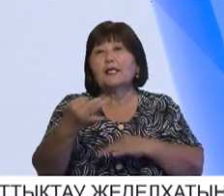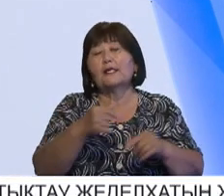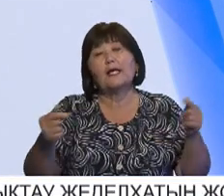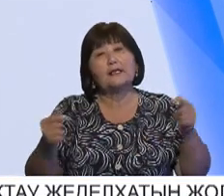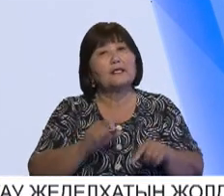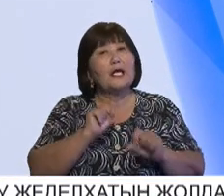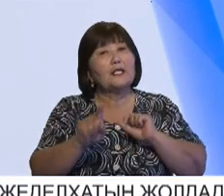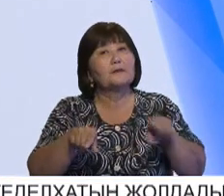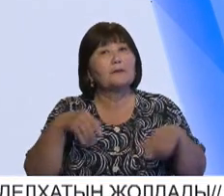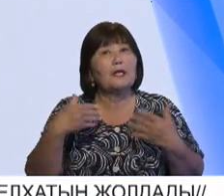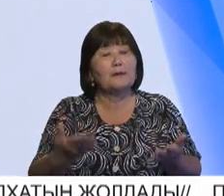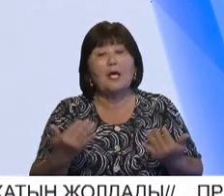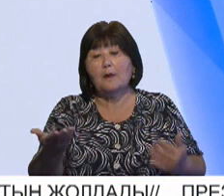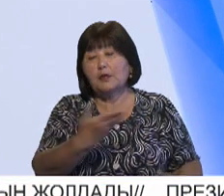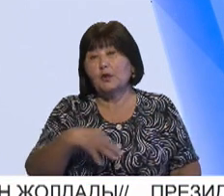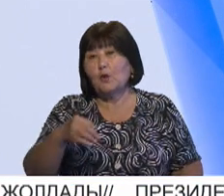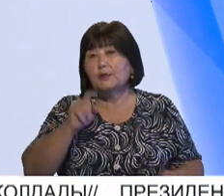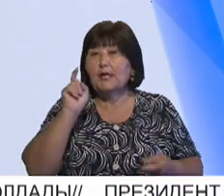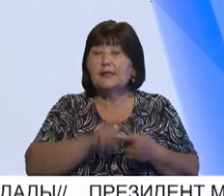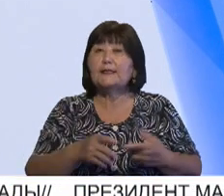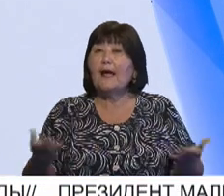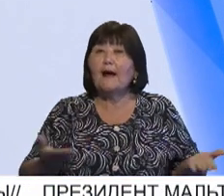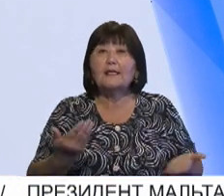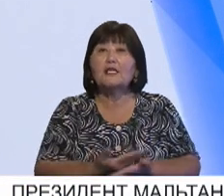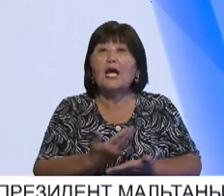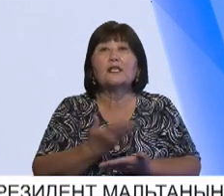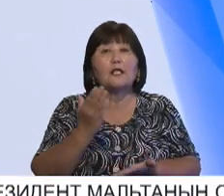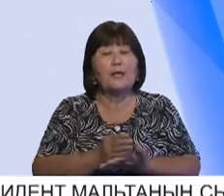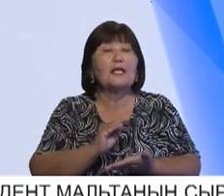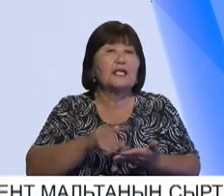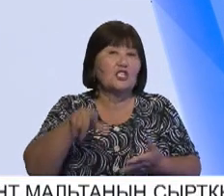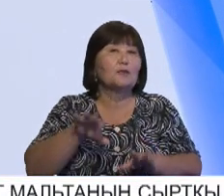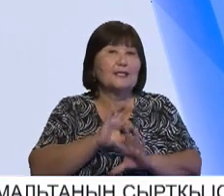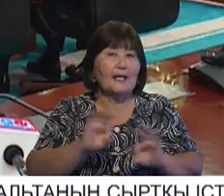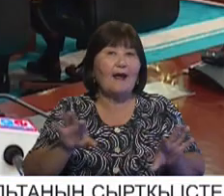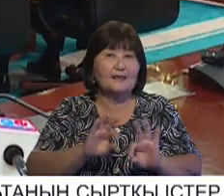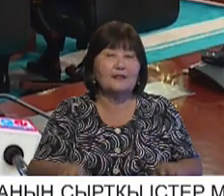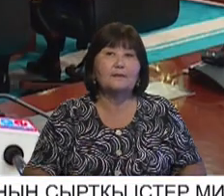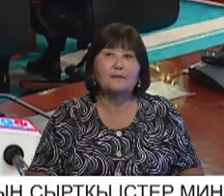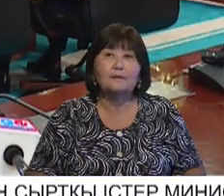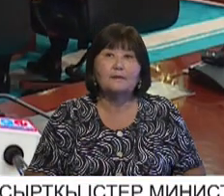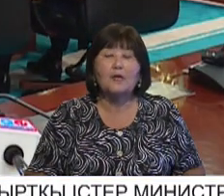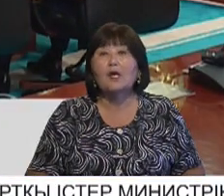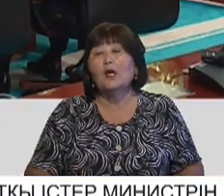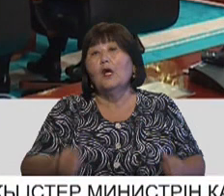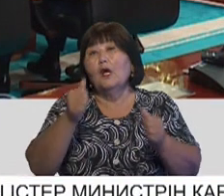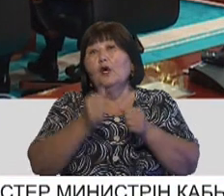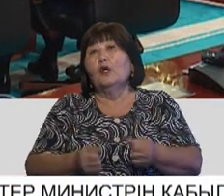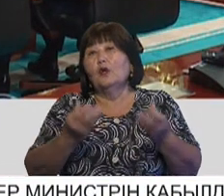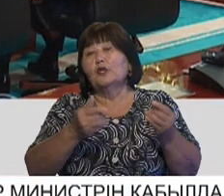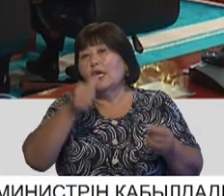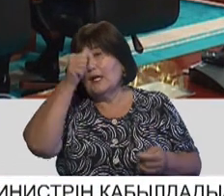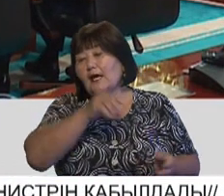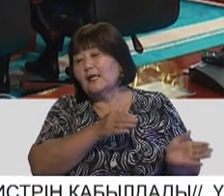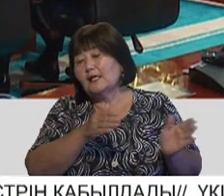тиісті тапсырмалар берілді. Біздің облысқа тиесілі қандай жаңалықтар бар екен, тілшіміз тарқатсын. Күндер өтіп, айлар